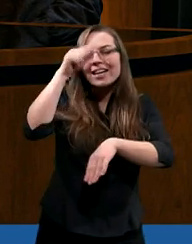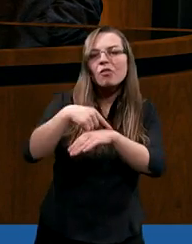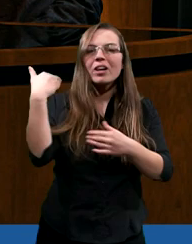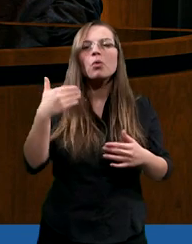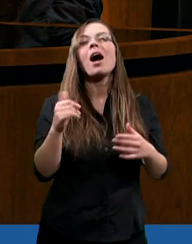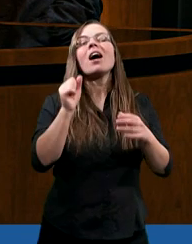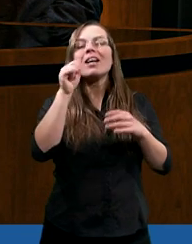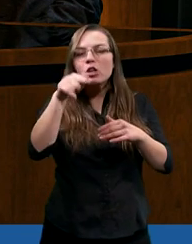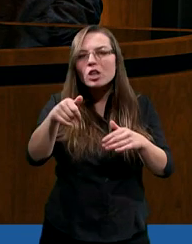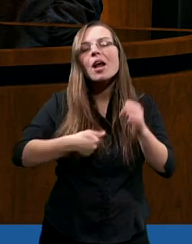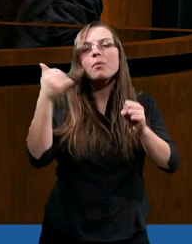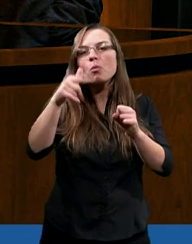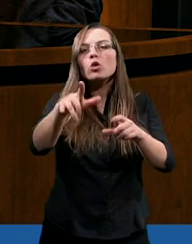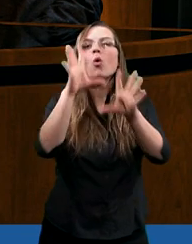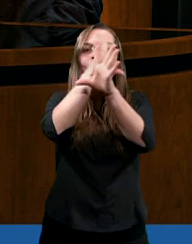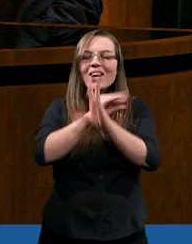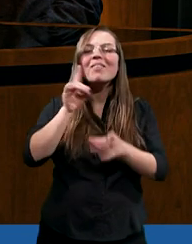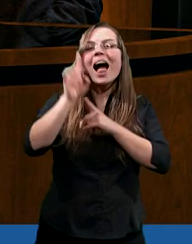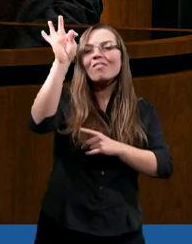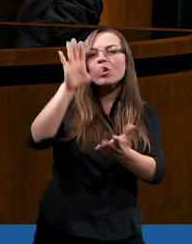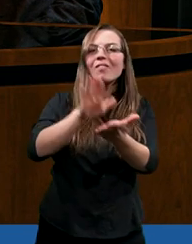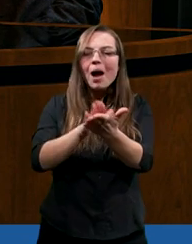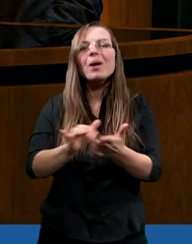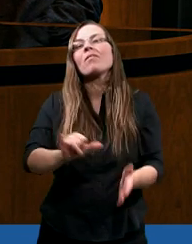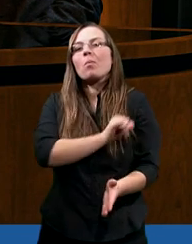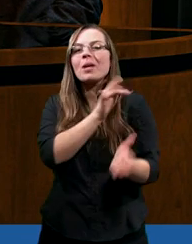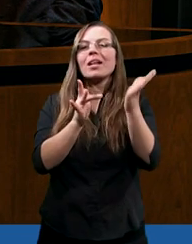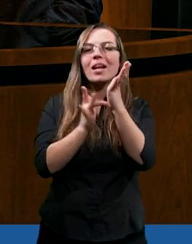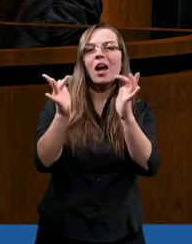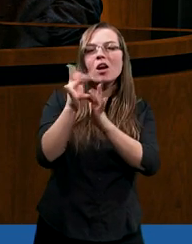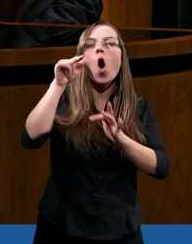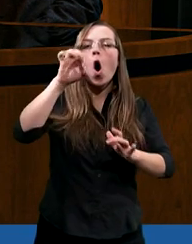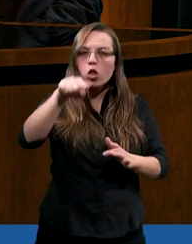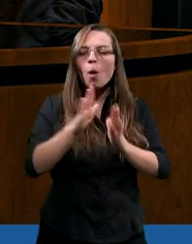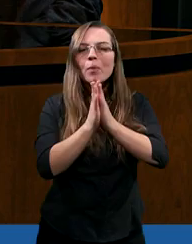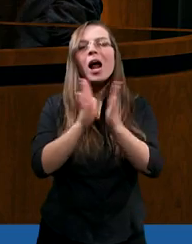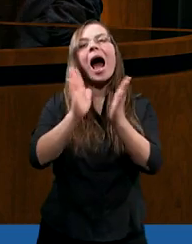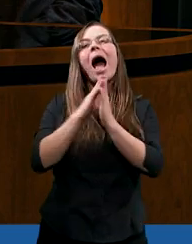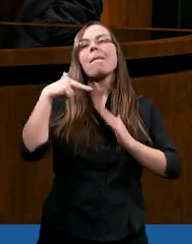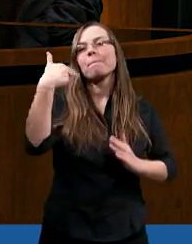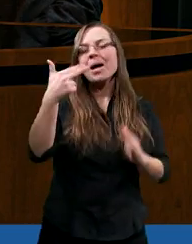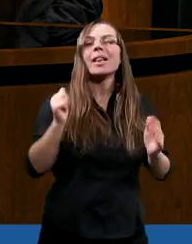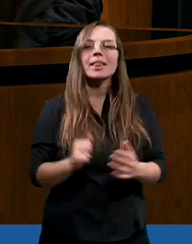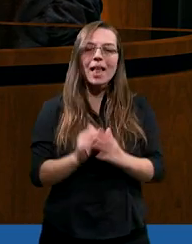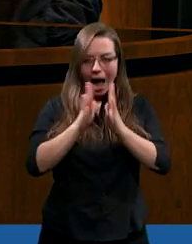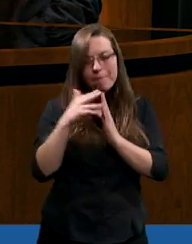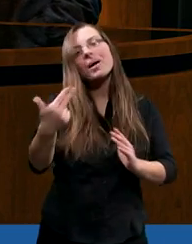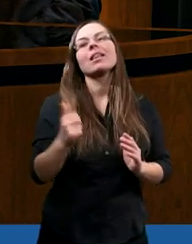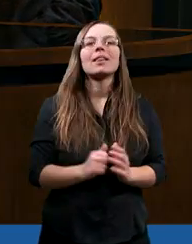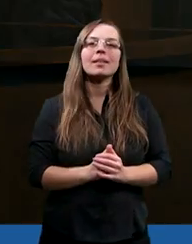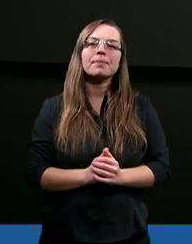Byśmy mogli też żyć ku chwale Twojej. W imieniu Jezusa o to proszę. Amen. Amen.